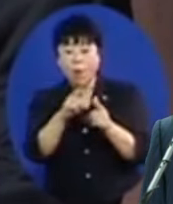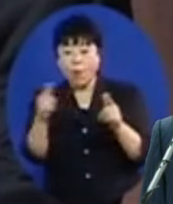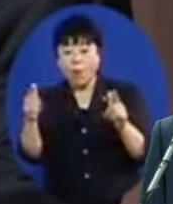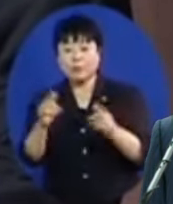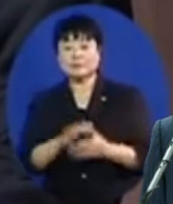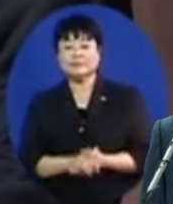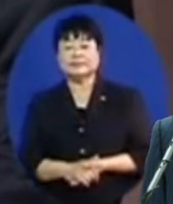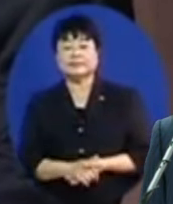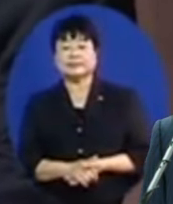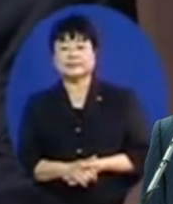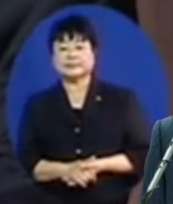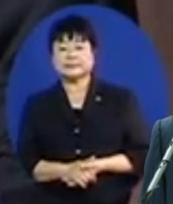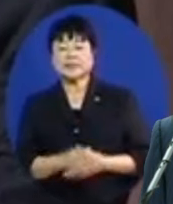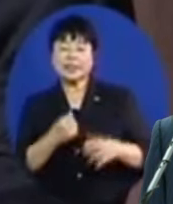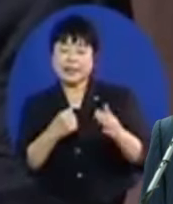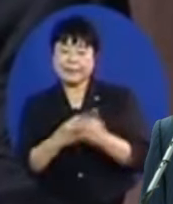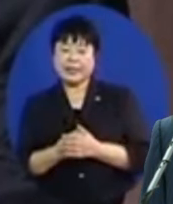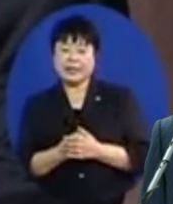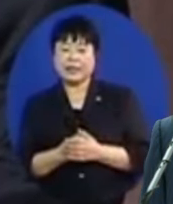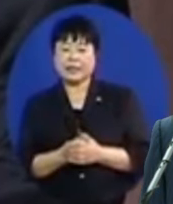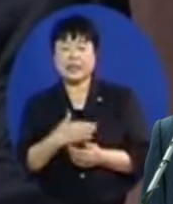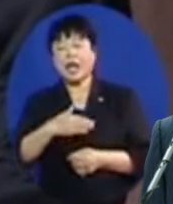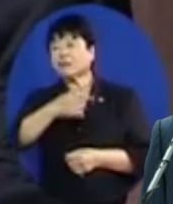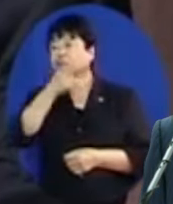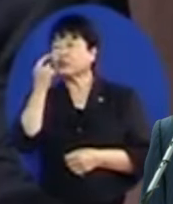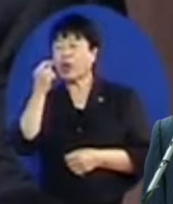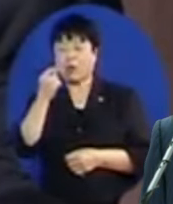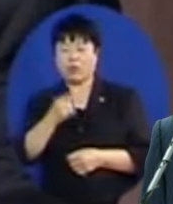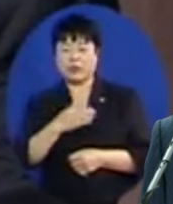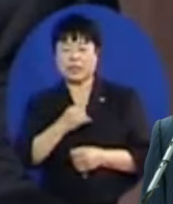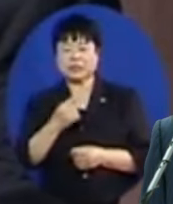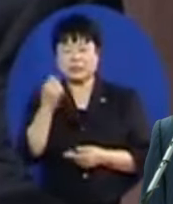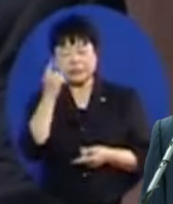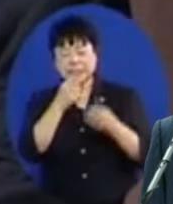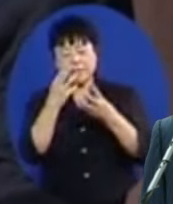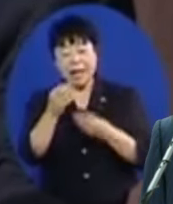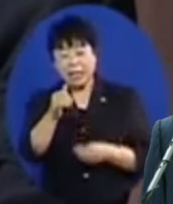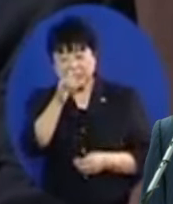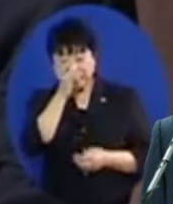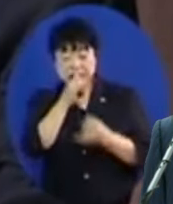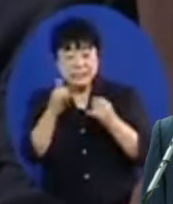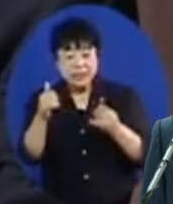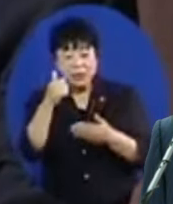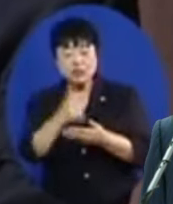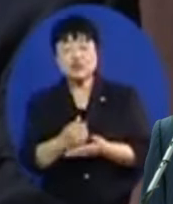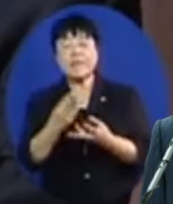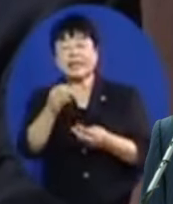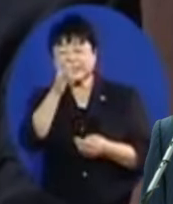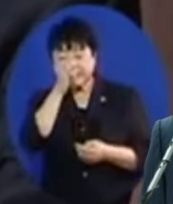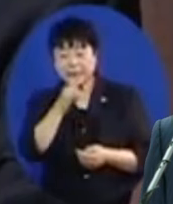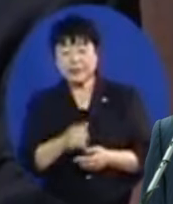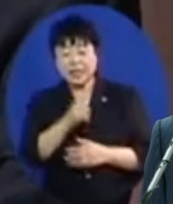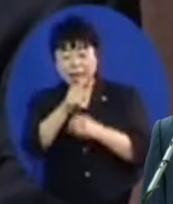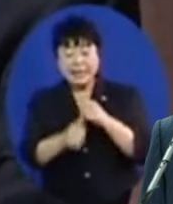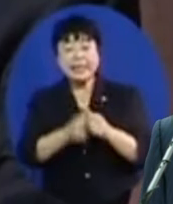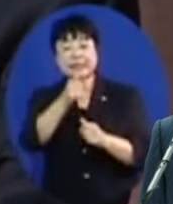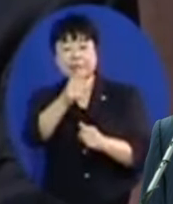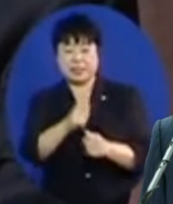살리려고만 하지 않습니다. 그렇기 때문에 나같이 못난 사람, 나같이 상처투성인 사람, 나같이 죄 많은 사람을